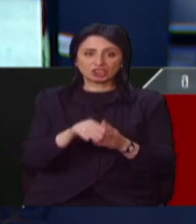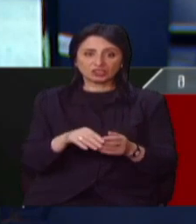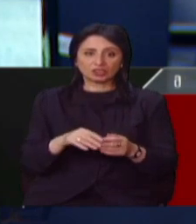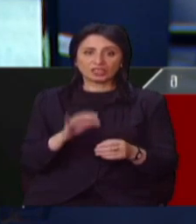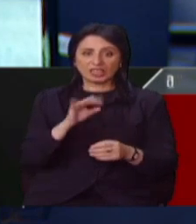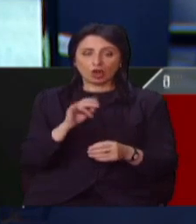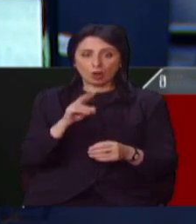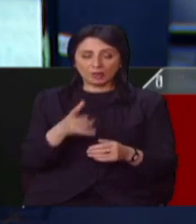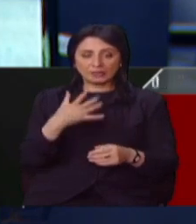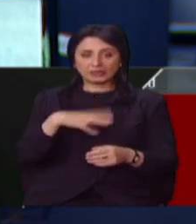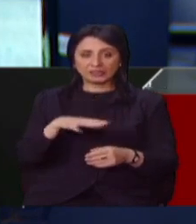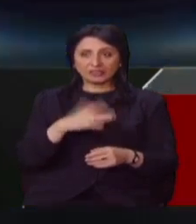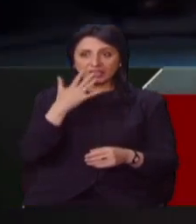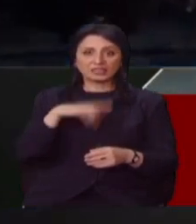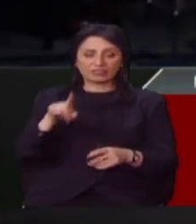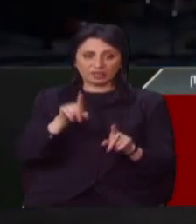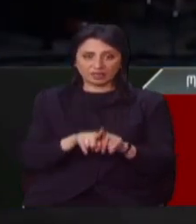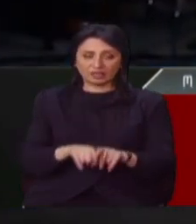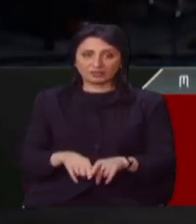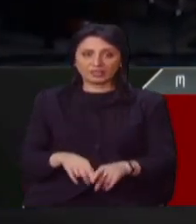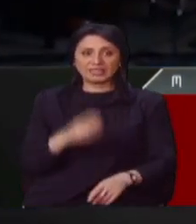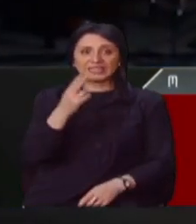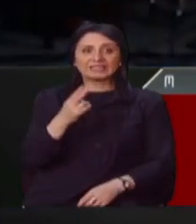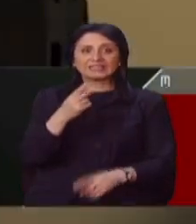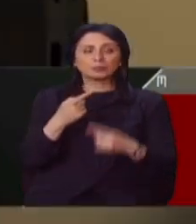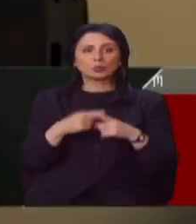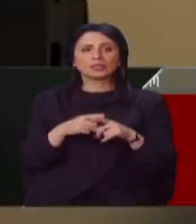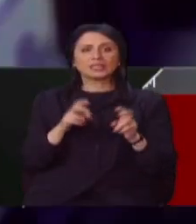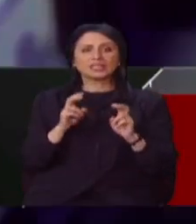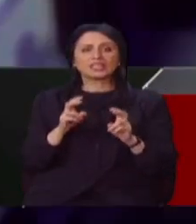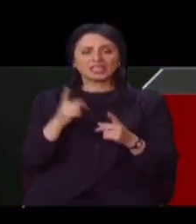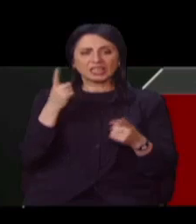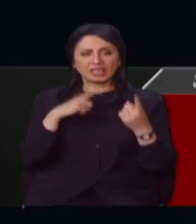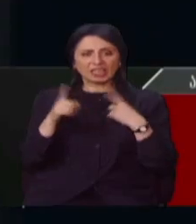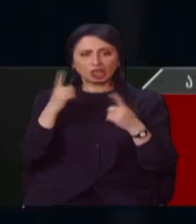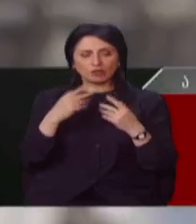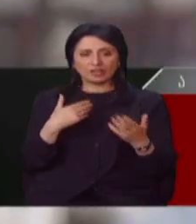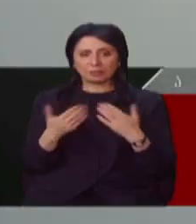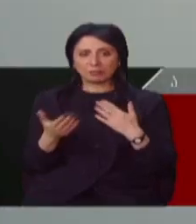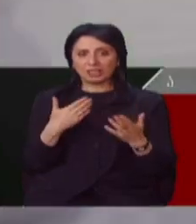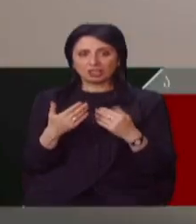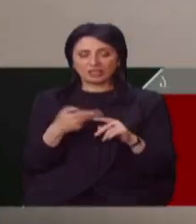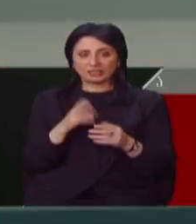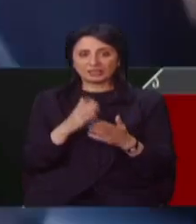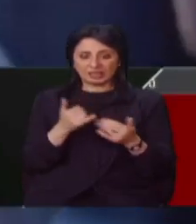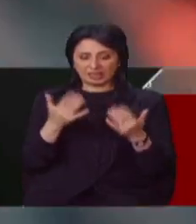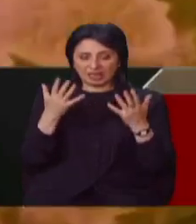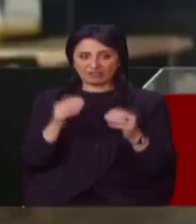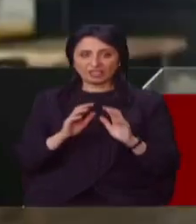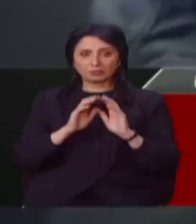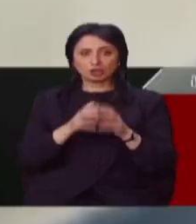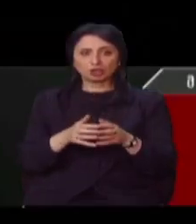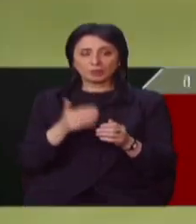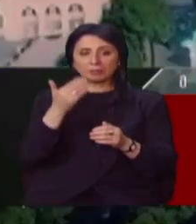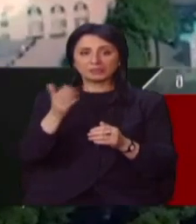e-commerce-ში, საქართველოში და ქვეყნის გარეთ. ციფრული ტექნოლოგიები და ინოვაციური მიდგომები. ეს არის დღევანდელი მსოფლიო